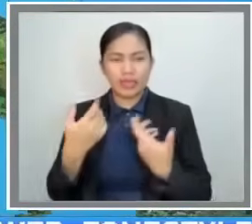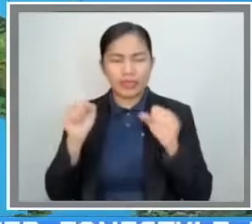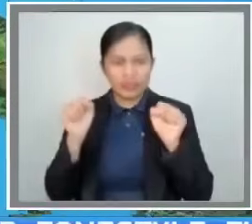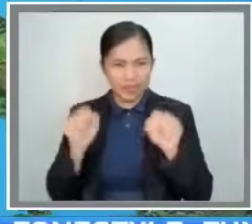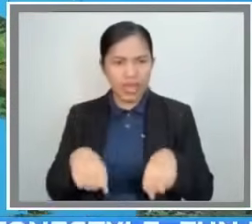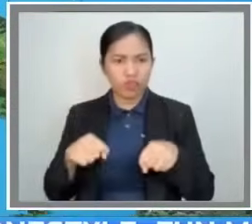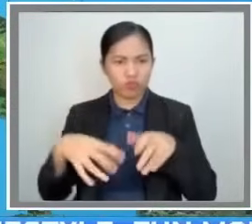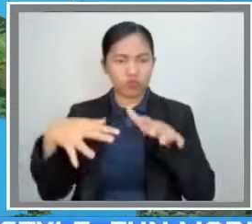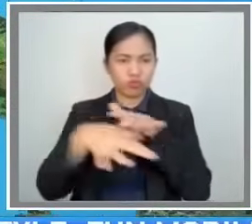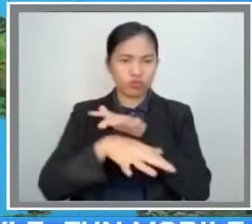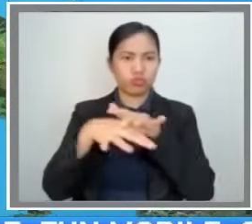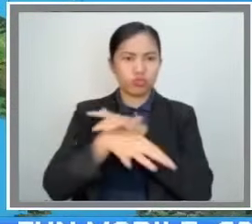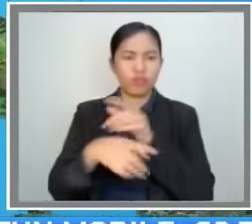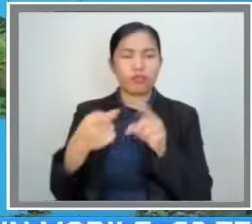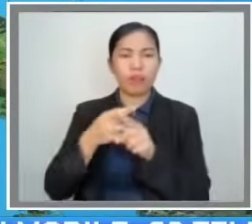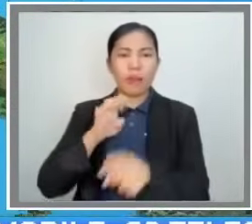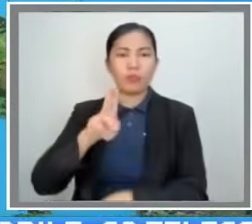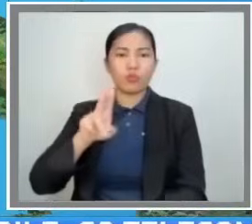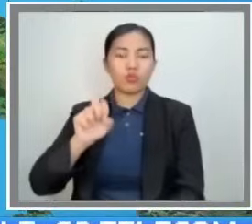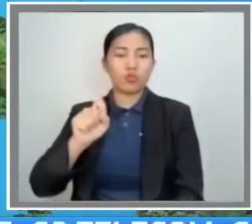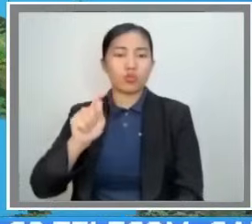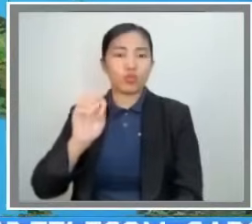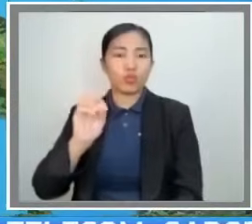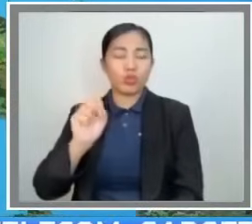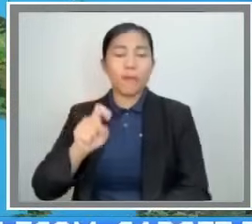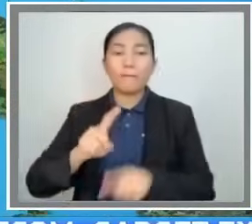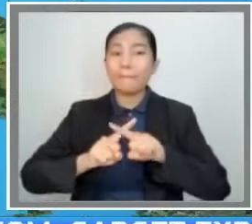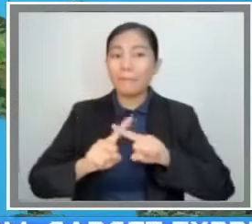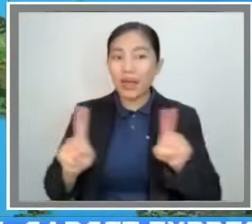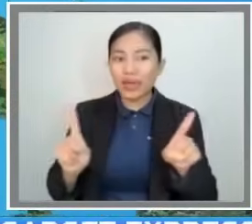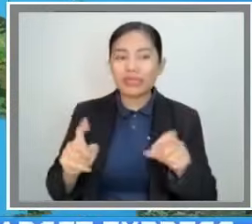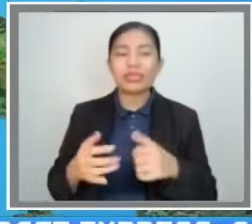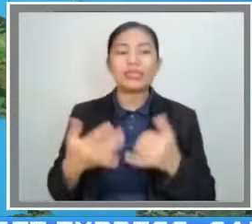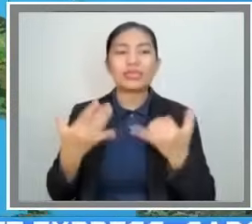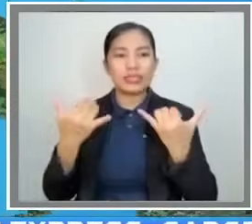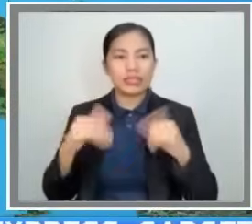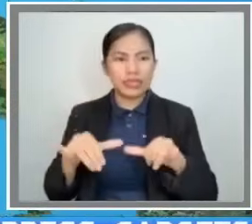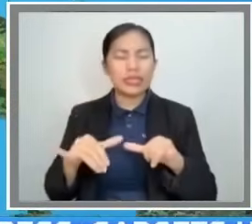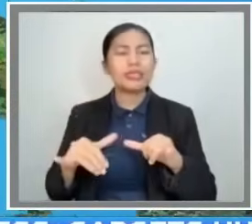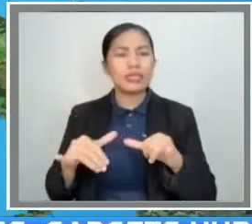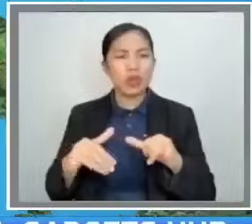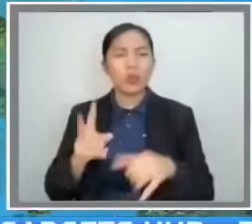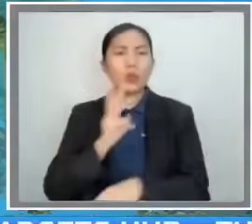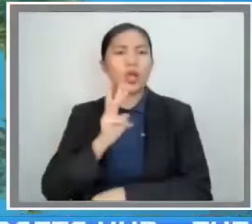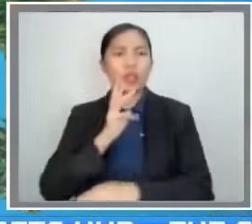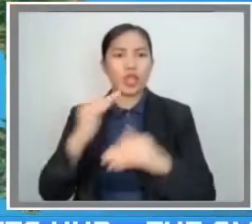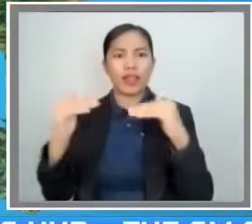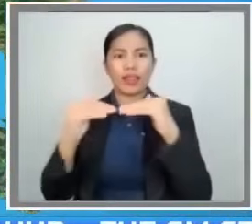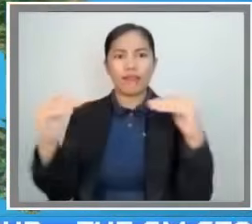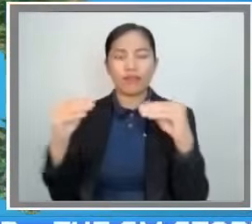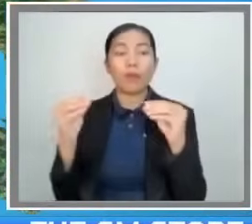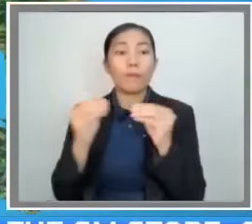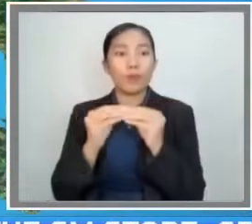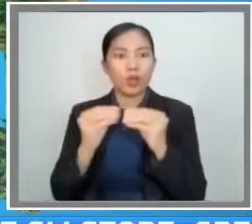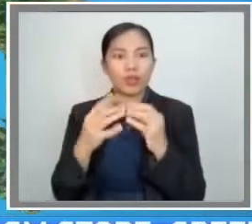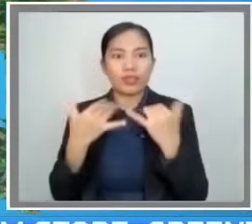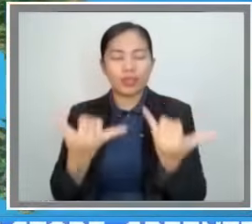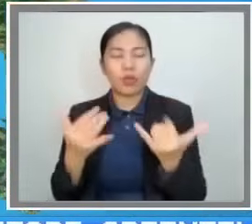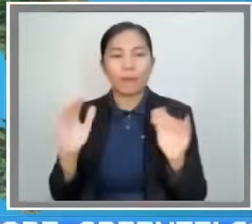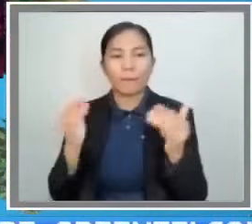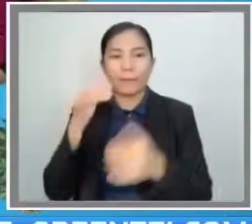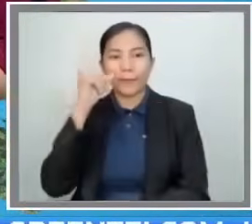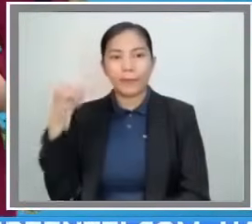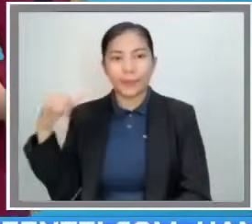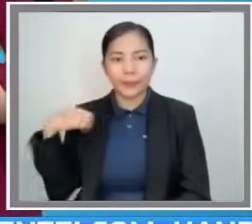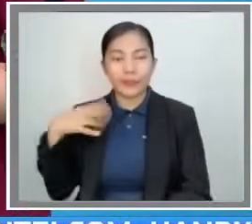niyan, mas mataas pa rin ang water level ng Angat at Ipo ngayong araw kumpara kahapon. Tumaas din ang antas ng tubig sa